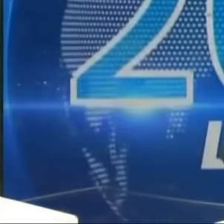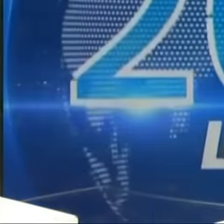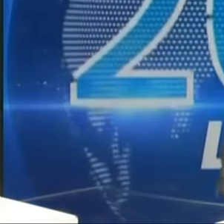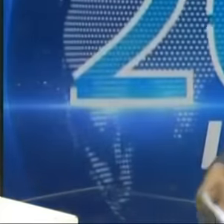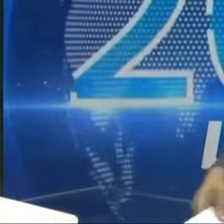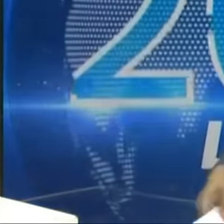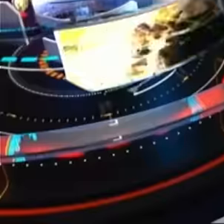20h